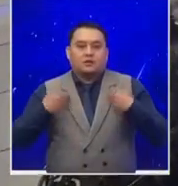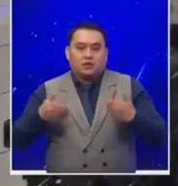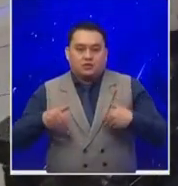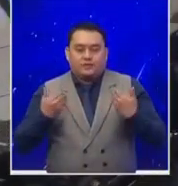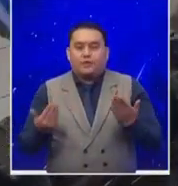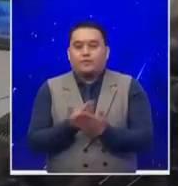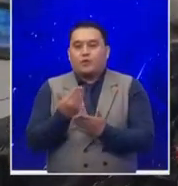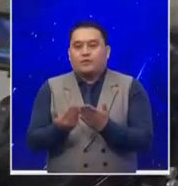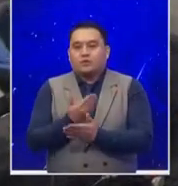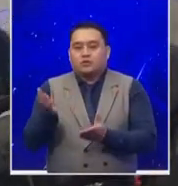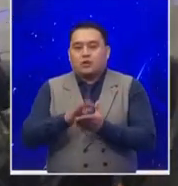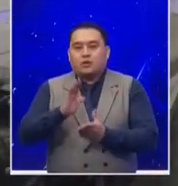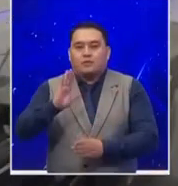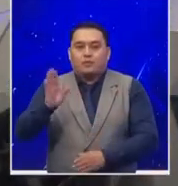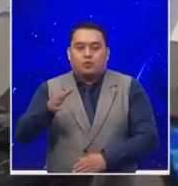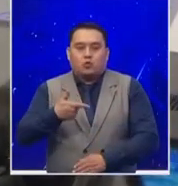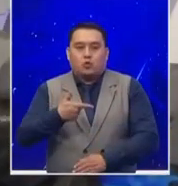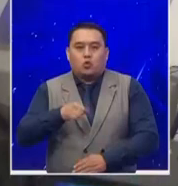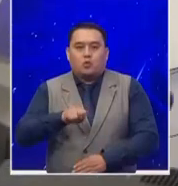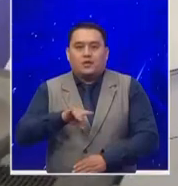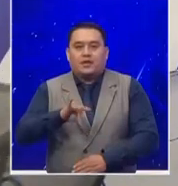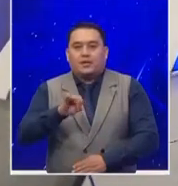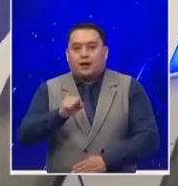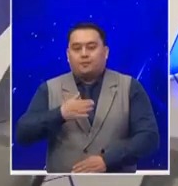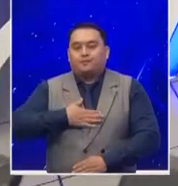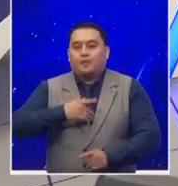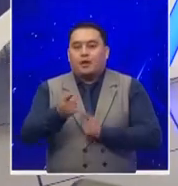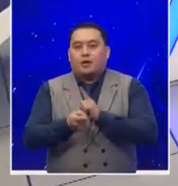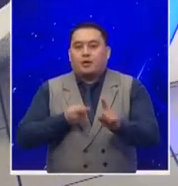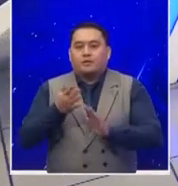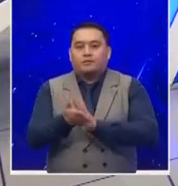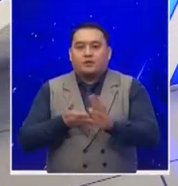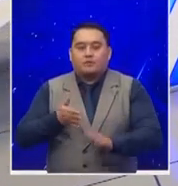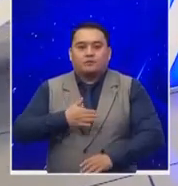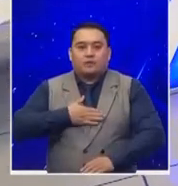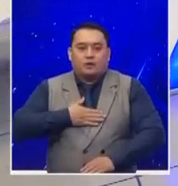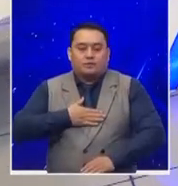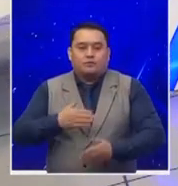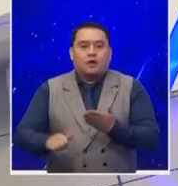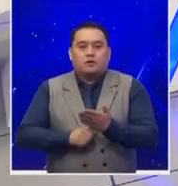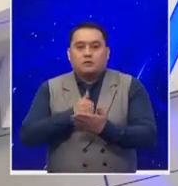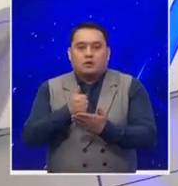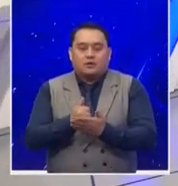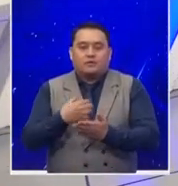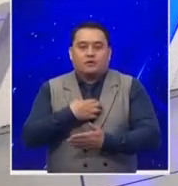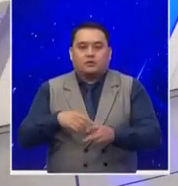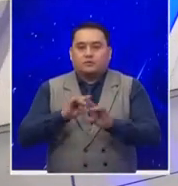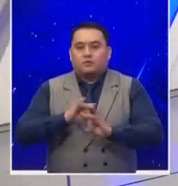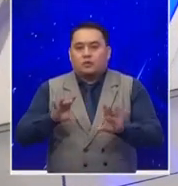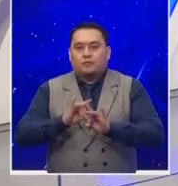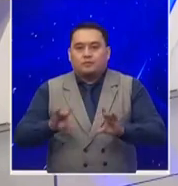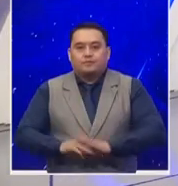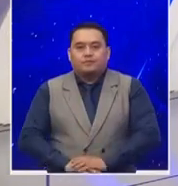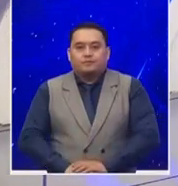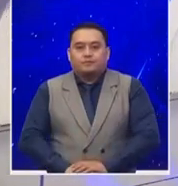Здравствуйте. В эфире телеканала ЖТСУ выпуск вечерних новостей. В студии работает Гульмира Тимиргалиева. Сурдоперевод обеспечивает Марат Джумабеков. И